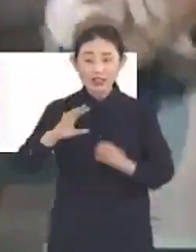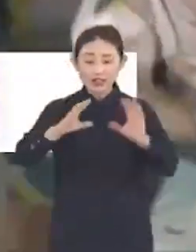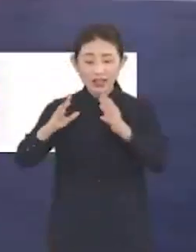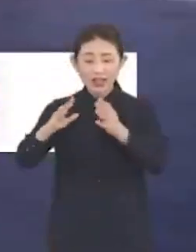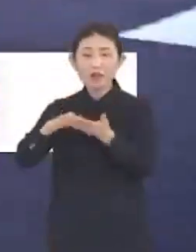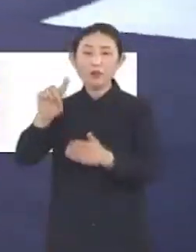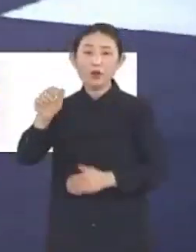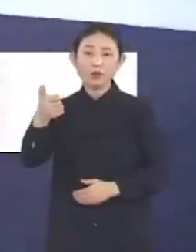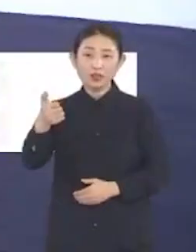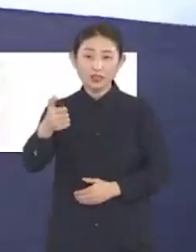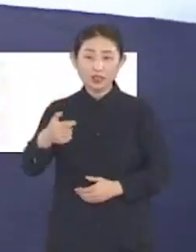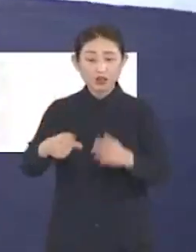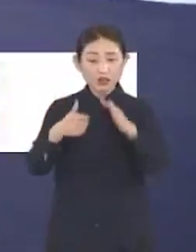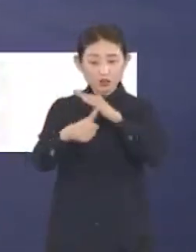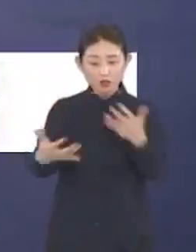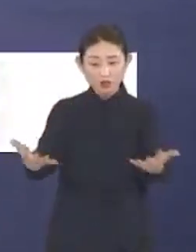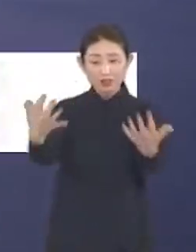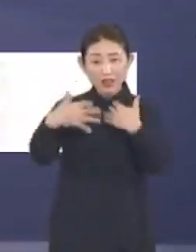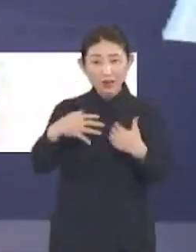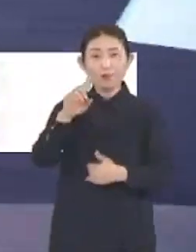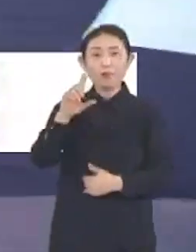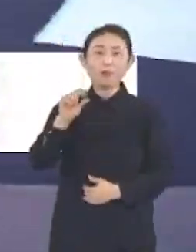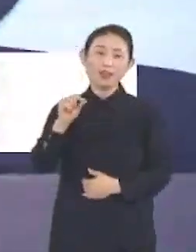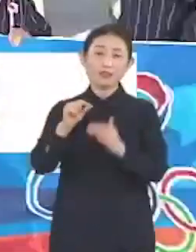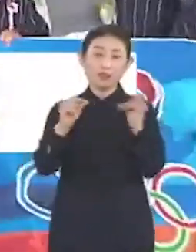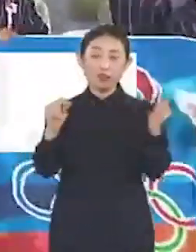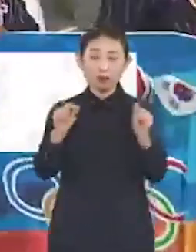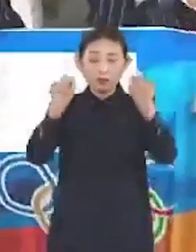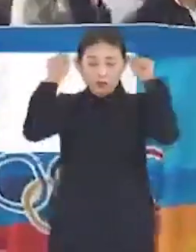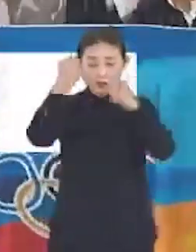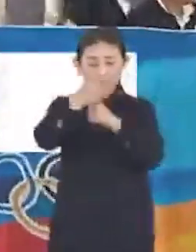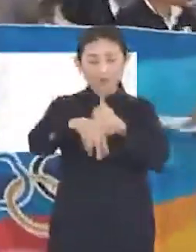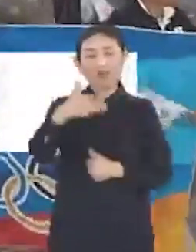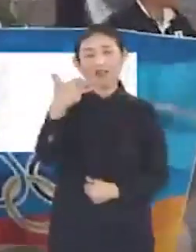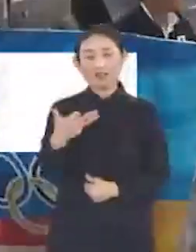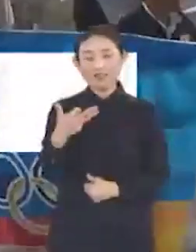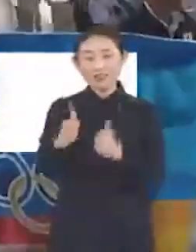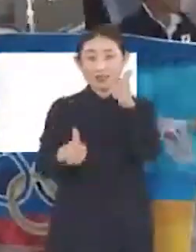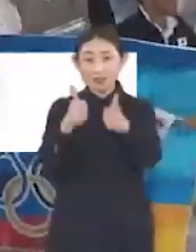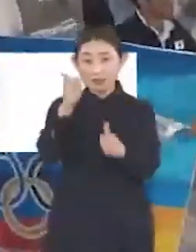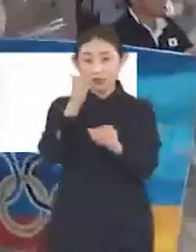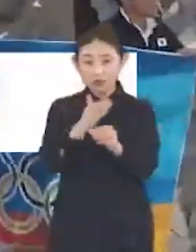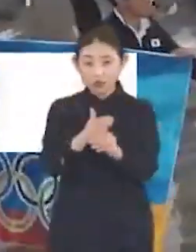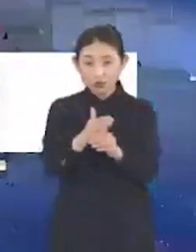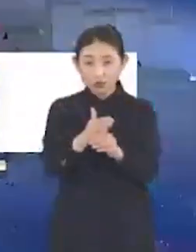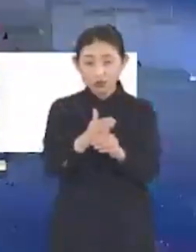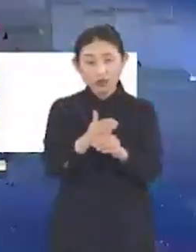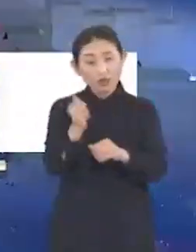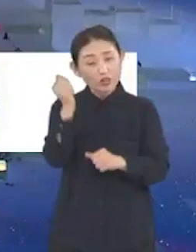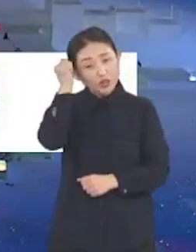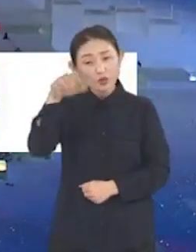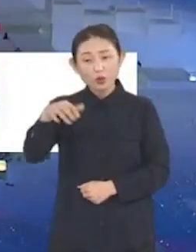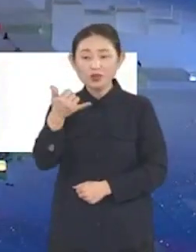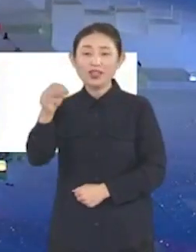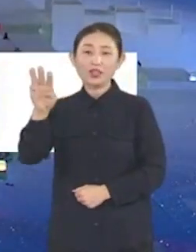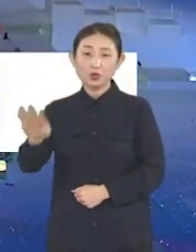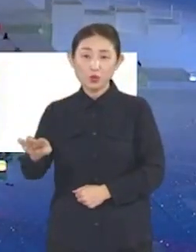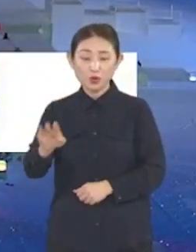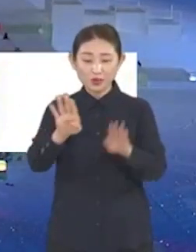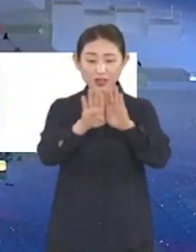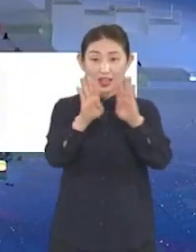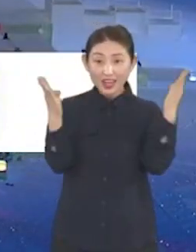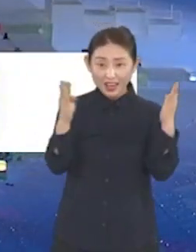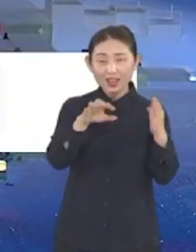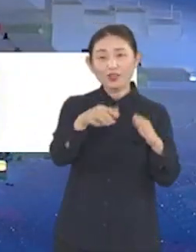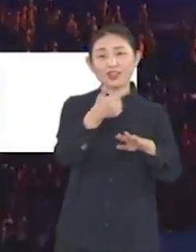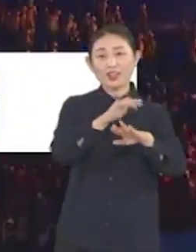150개국 선수단 만여 명이 참가해 18개 종목에서 경쟁을 펼치게 되며 주 선수촌은 세종에 두고 개회식은